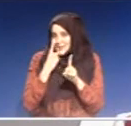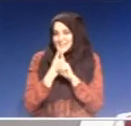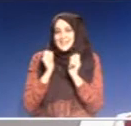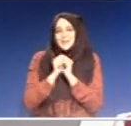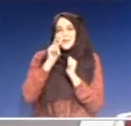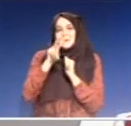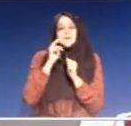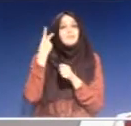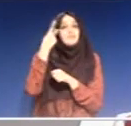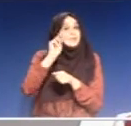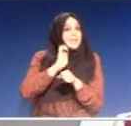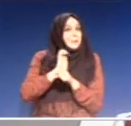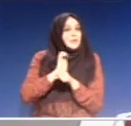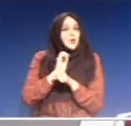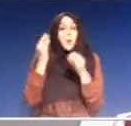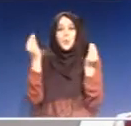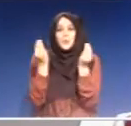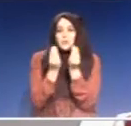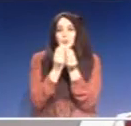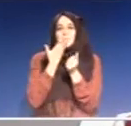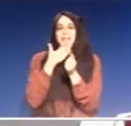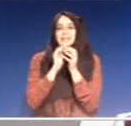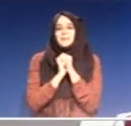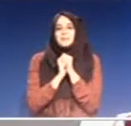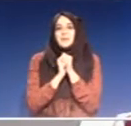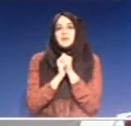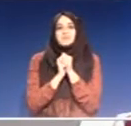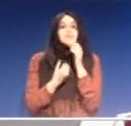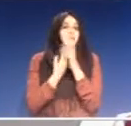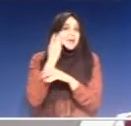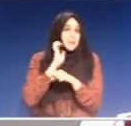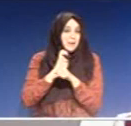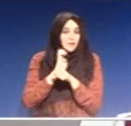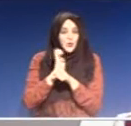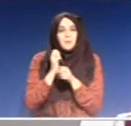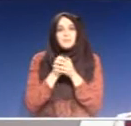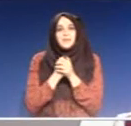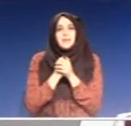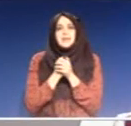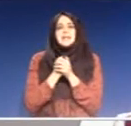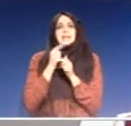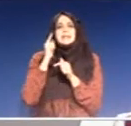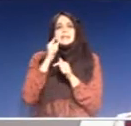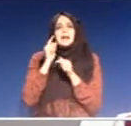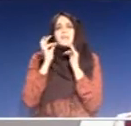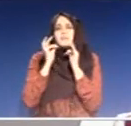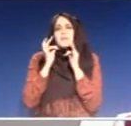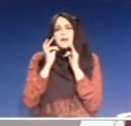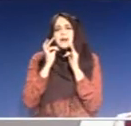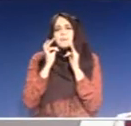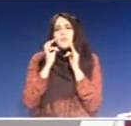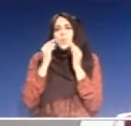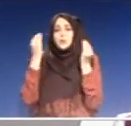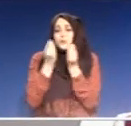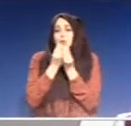والصلح خير، وفي عدد جديد من هذا البرنامج. هذه الآية الكريمة من ذكر الله العزيز